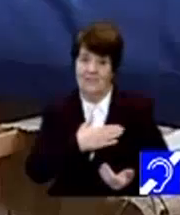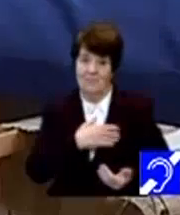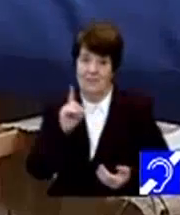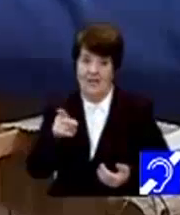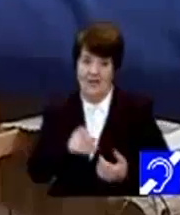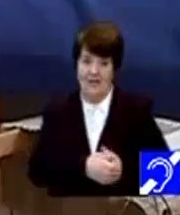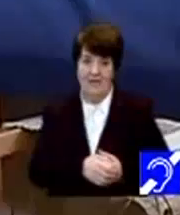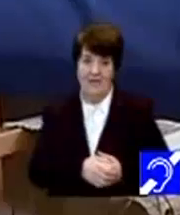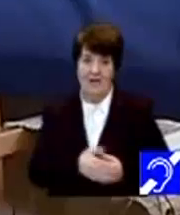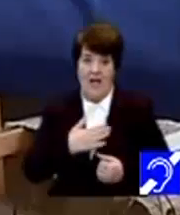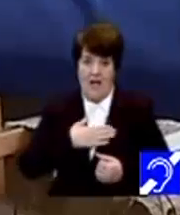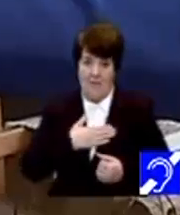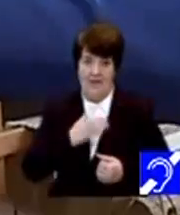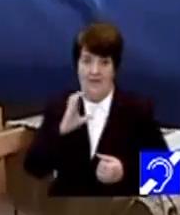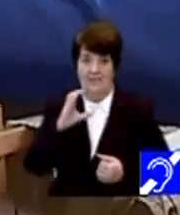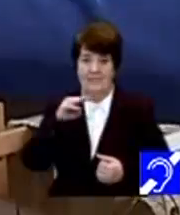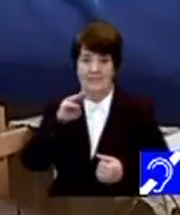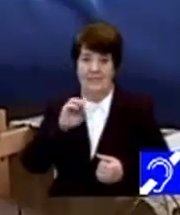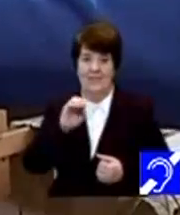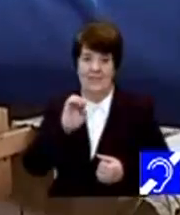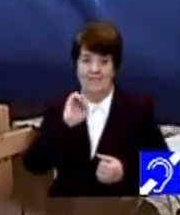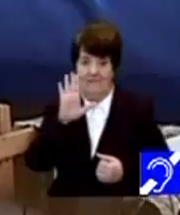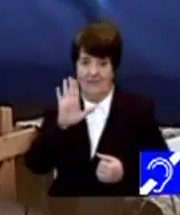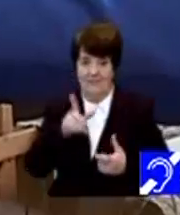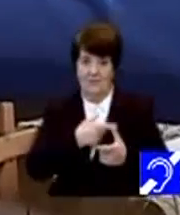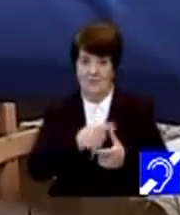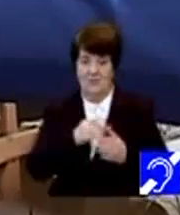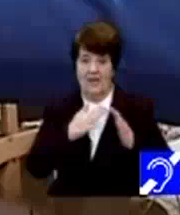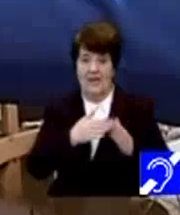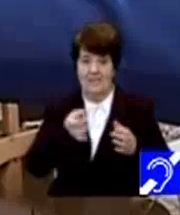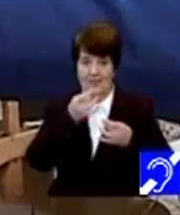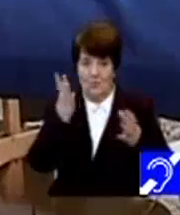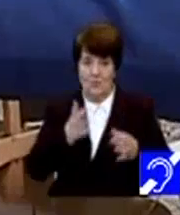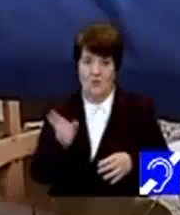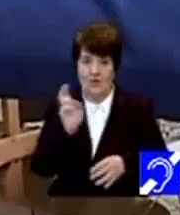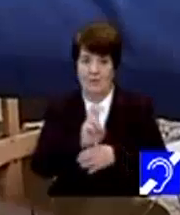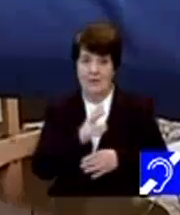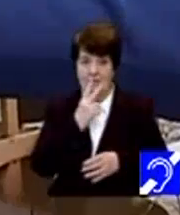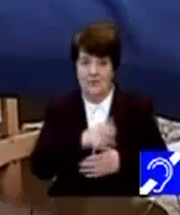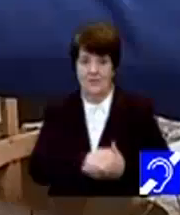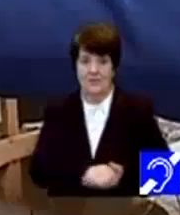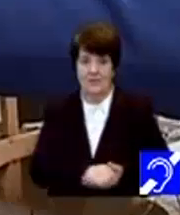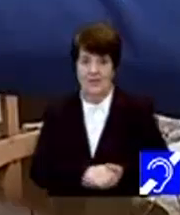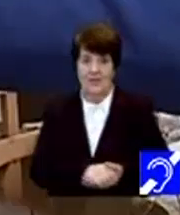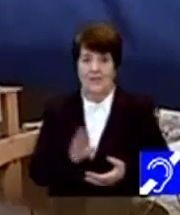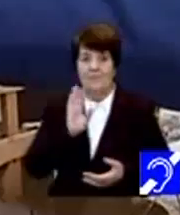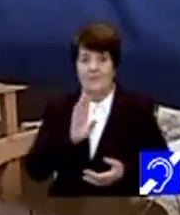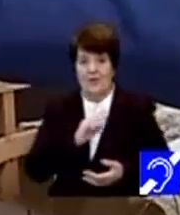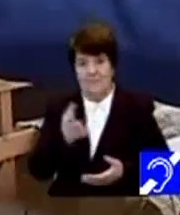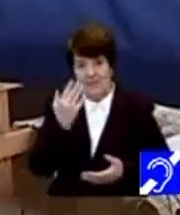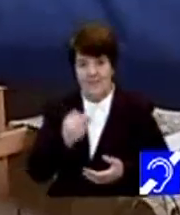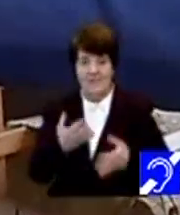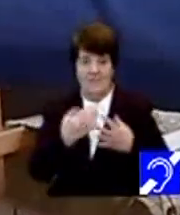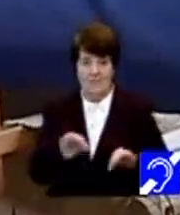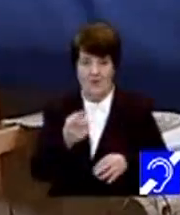azi cu inima la dânsă. Am ele statele în Casa de Cultură la Filipeni. Și când mă mai duc prin centru, pe la ambulator, trec acolo, doamna